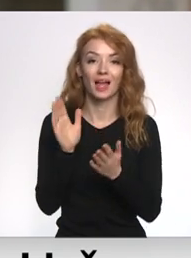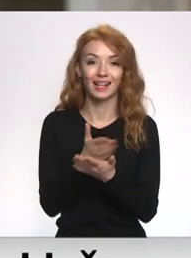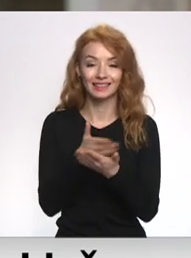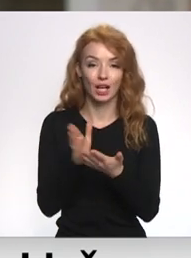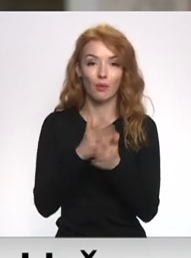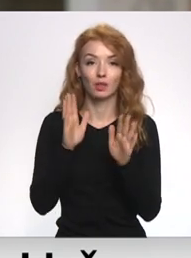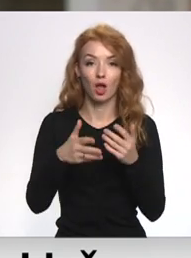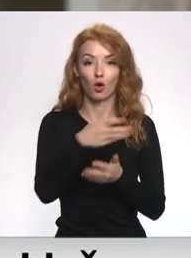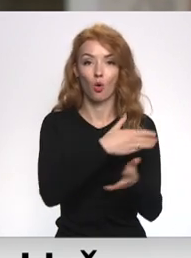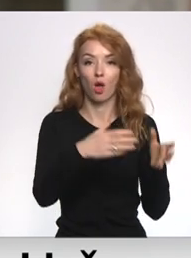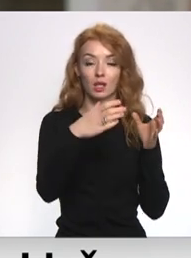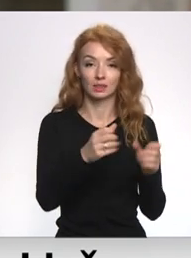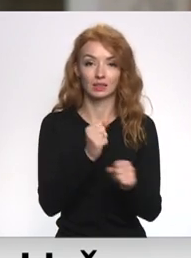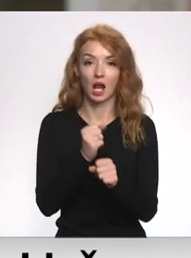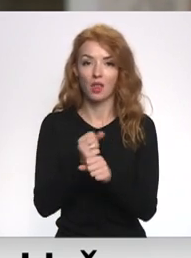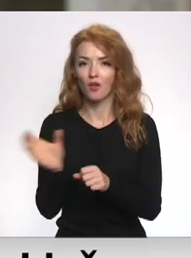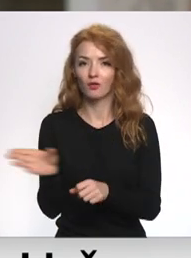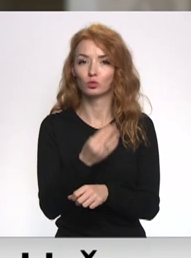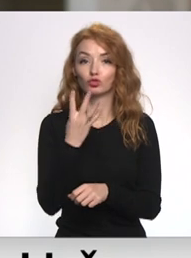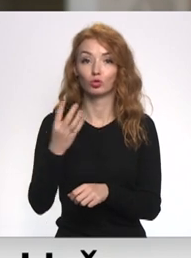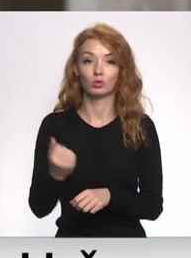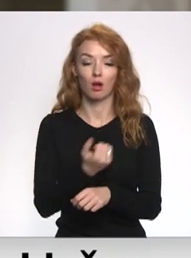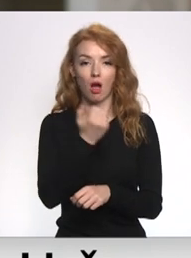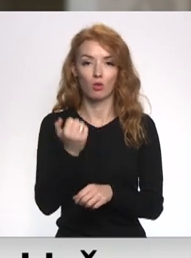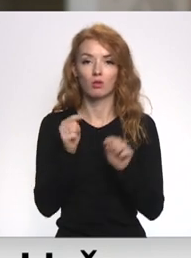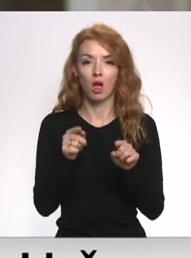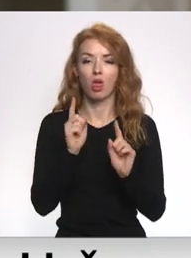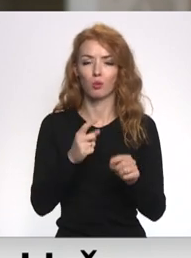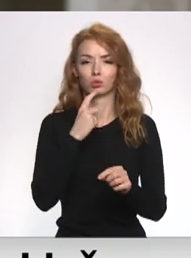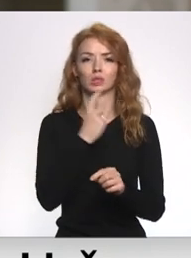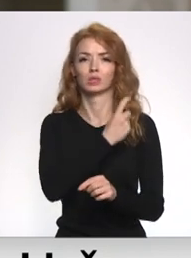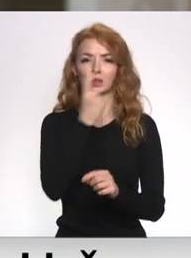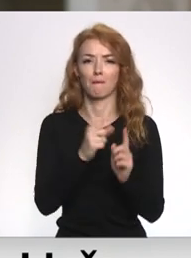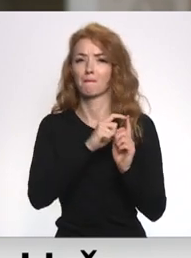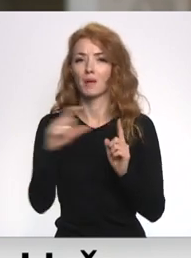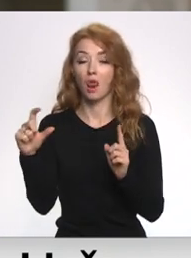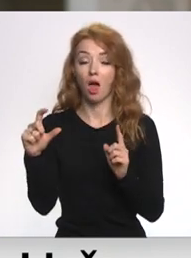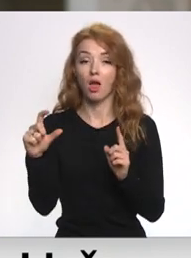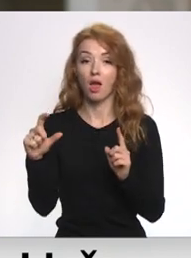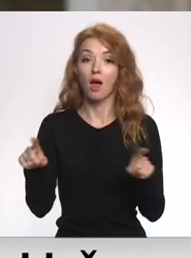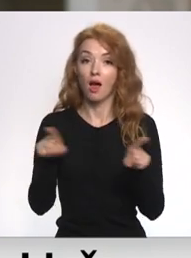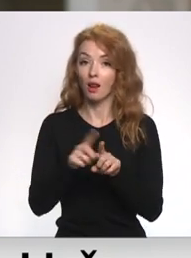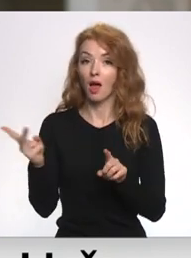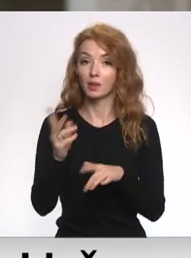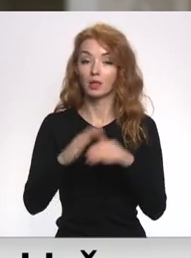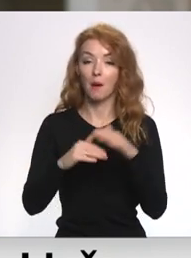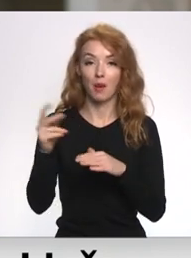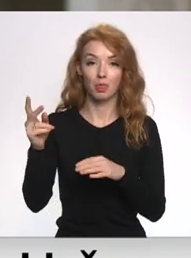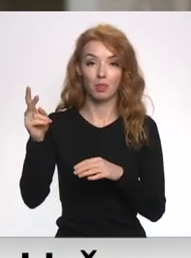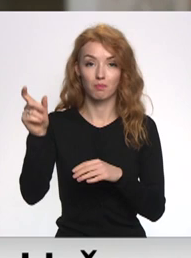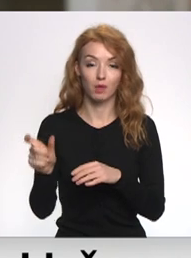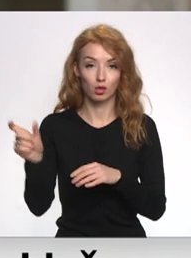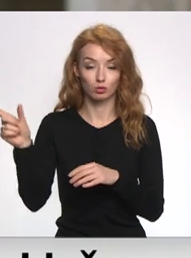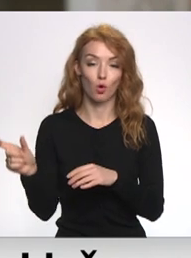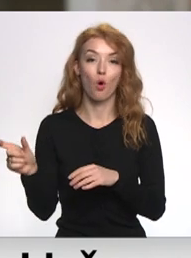ļaus koalīcijai strādāt visus 4 gadus, tātad koalīcijai jābūt stabilai. Tāpat abas amatpersonas, kuras